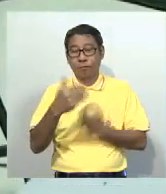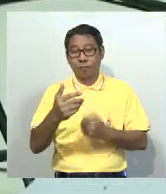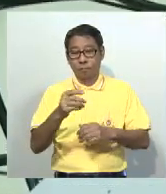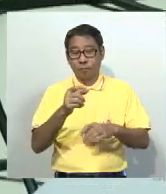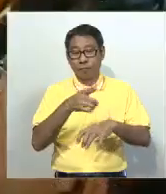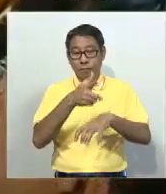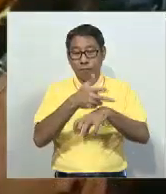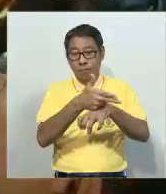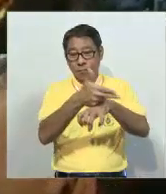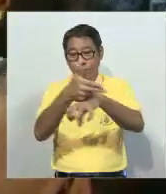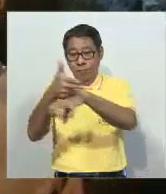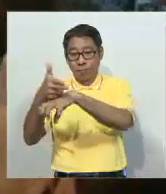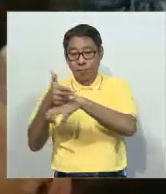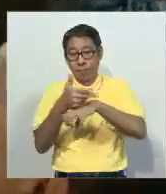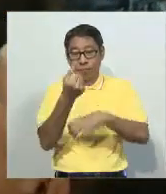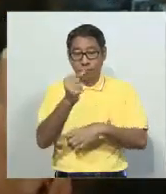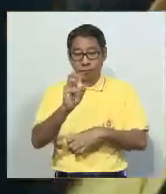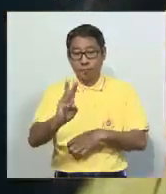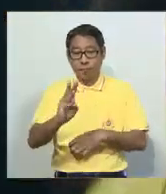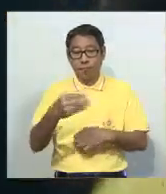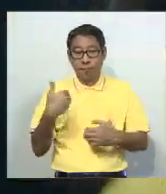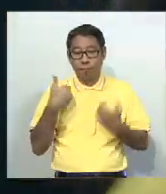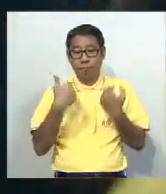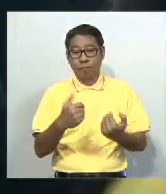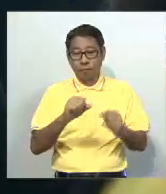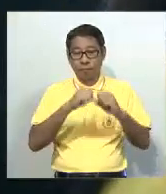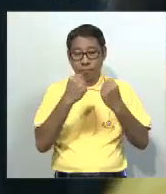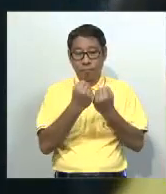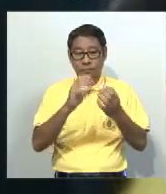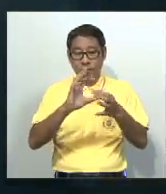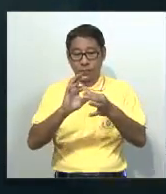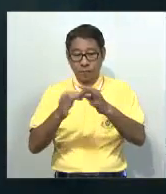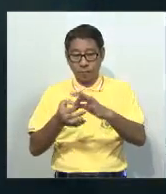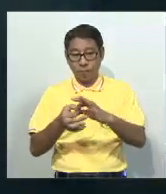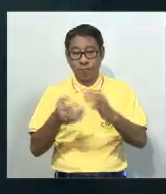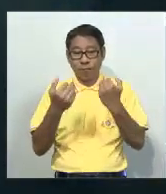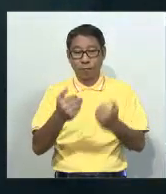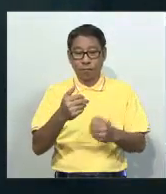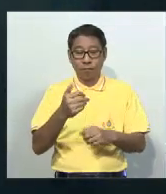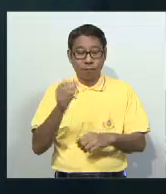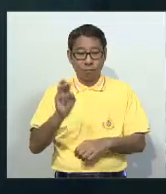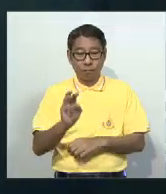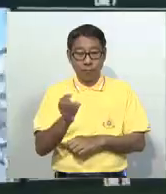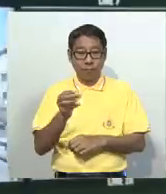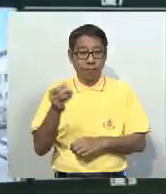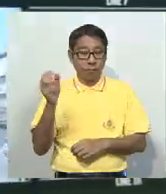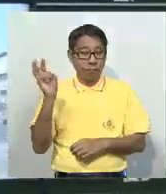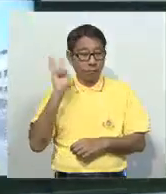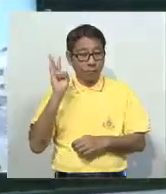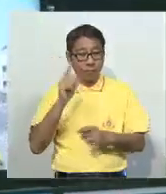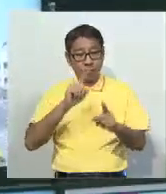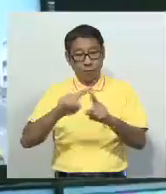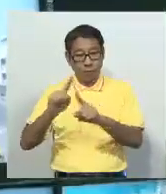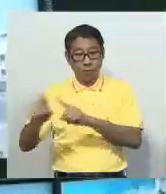รน16ลำจากสมาคมกีฬาเครื่องบินจำลองและวิทยุบังคับเชื่อมสัญญาณจุดต่างๆม